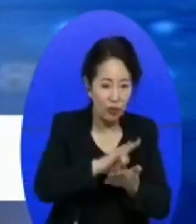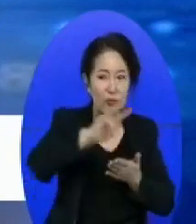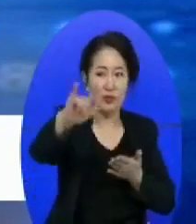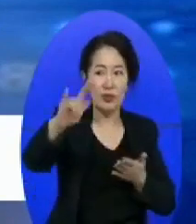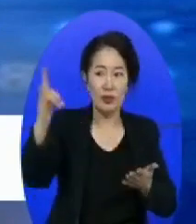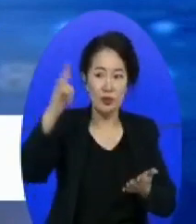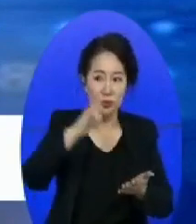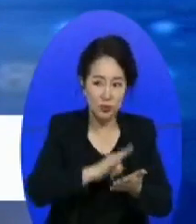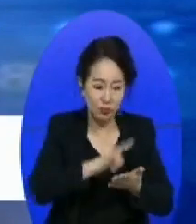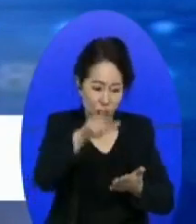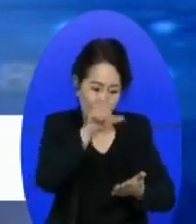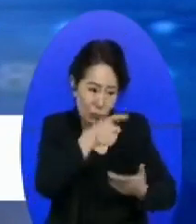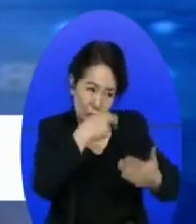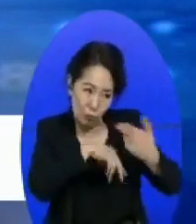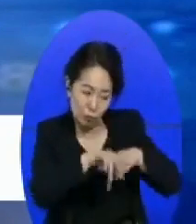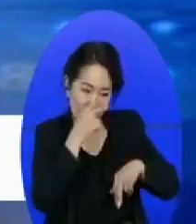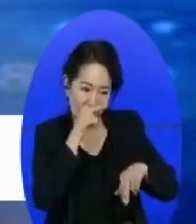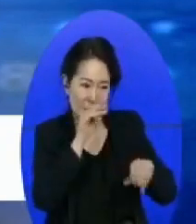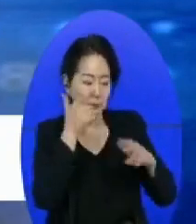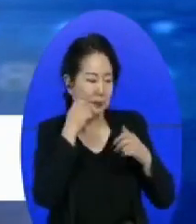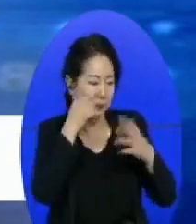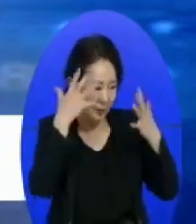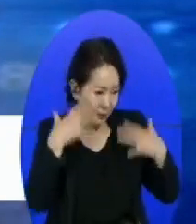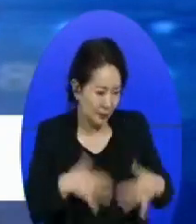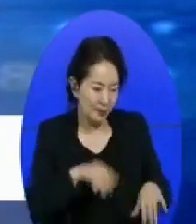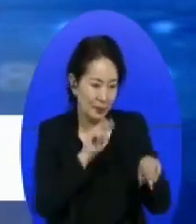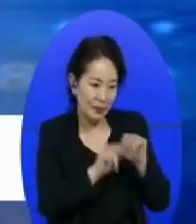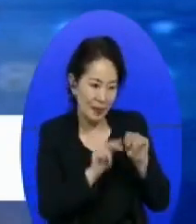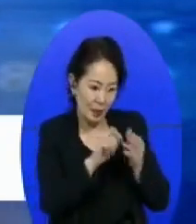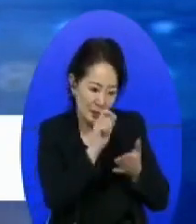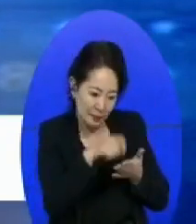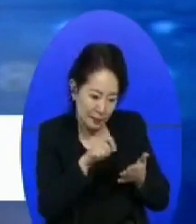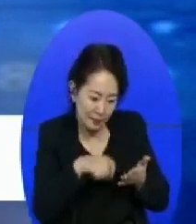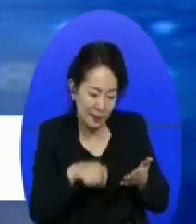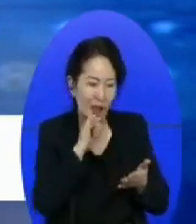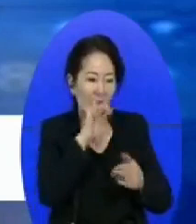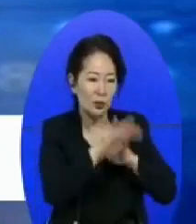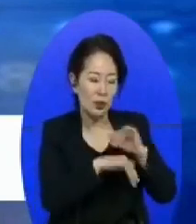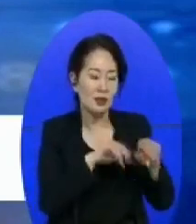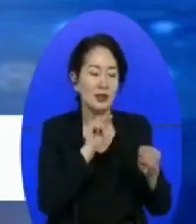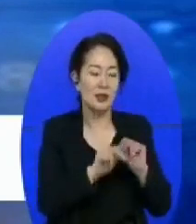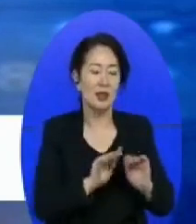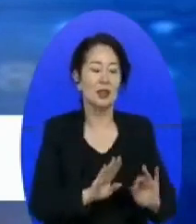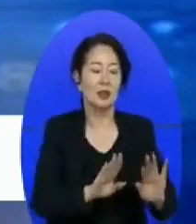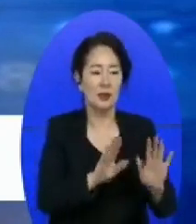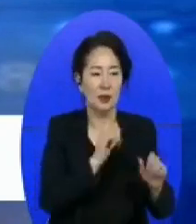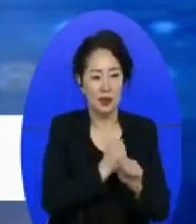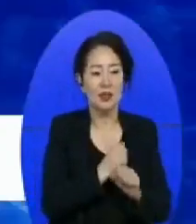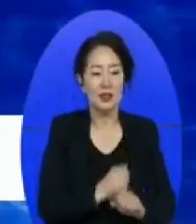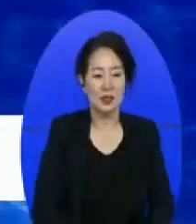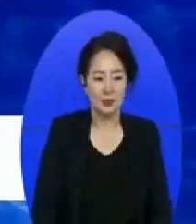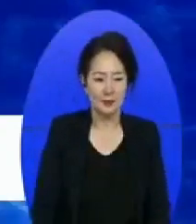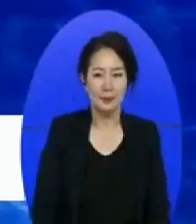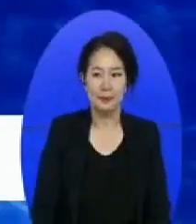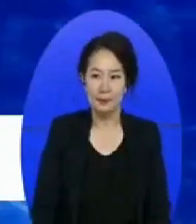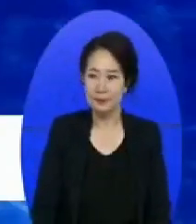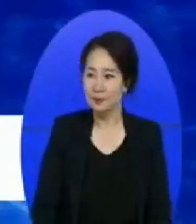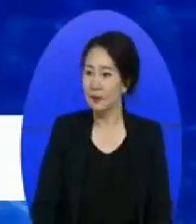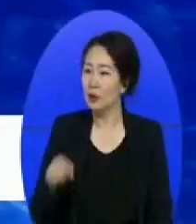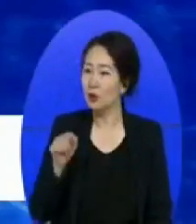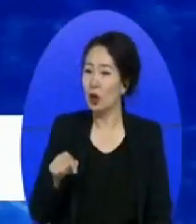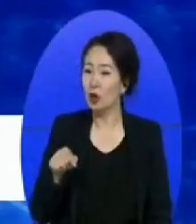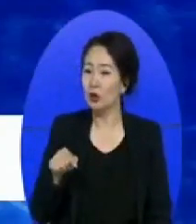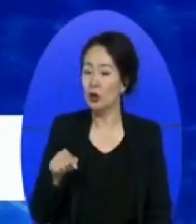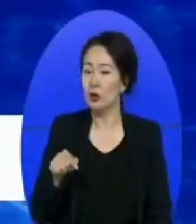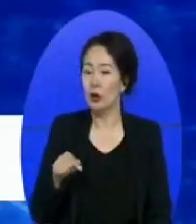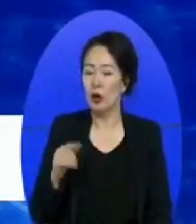онгоцны зорчигчдаас бол эрүүл мэндийн мэдүүлгийн хуудасаар асуумж судалгаа авч тандалт судалгаа хийж ажиллаж байгаа. А, одоо ингээд ер